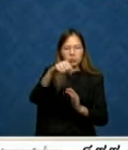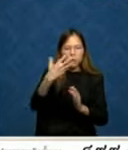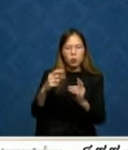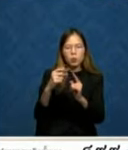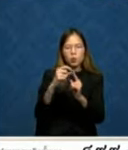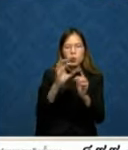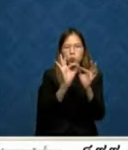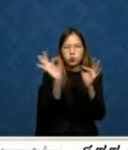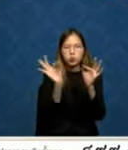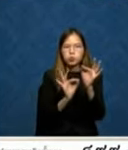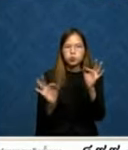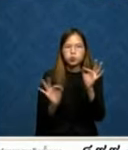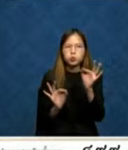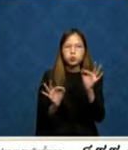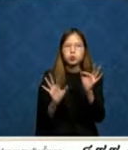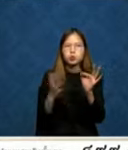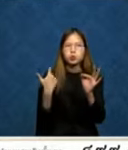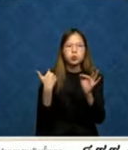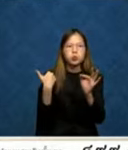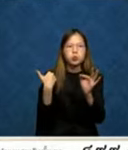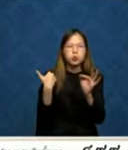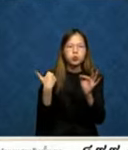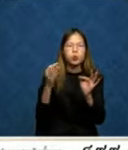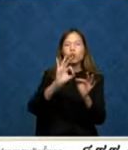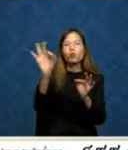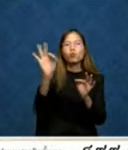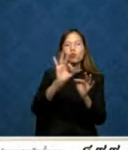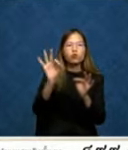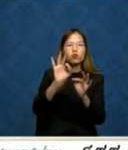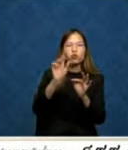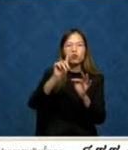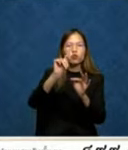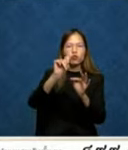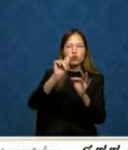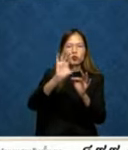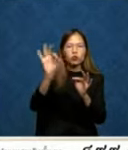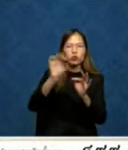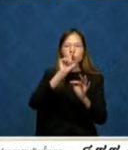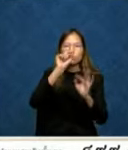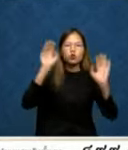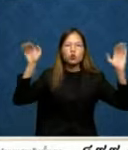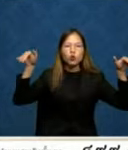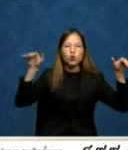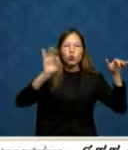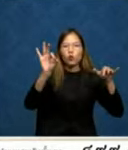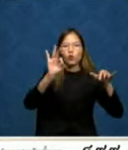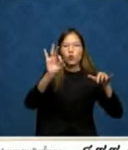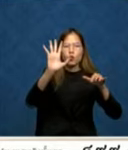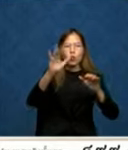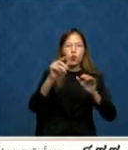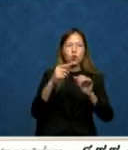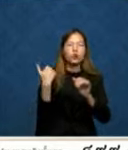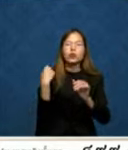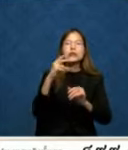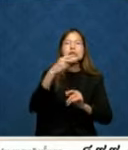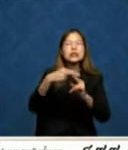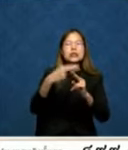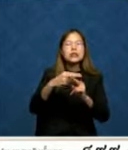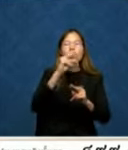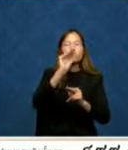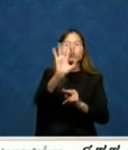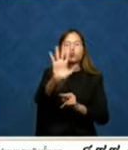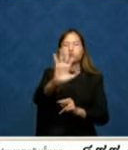ความใน Twitter มาจากทีมงานของท่านนายกรัฐมนตรี1คนครับผมไม่ขอเอ่ยนามนะครับแต่ผมขออนุญาตนำมา